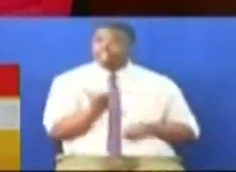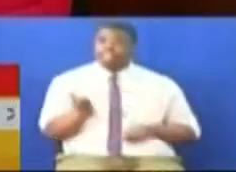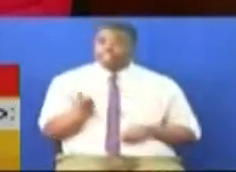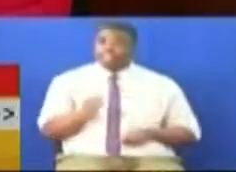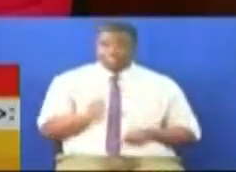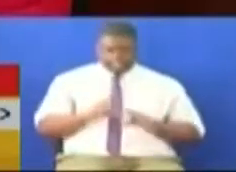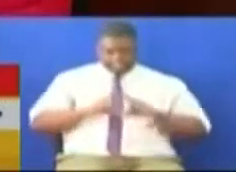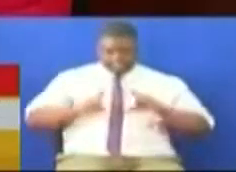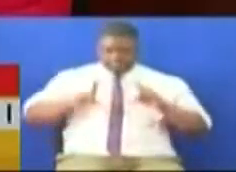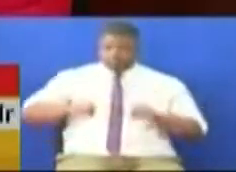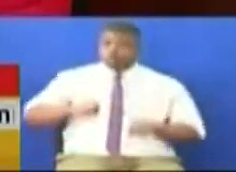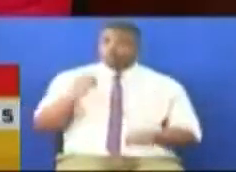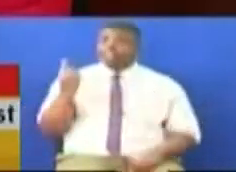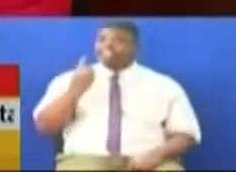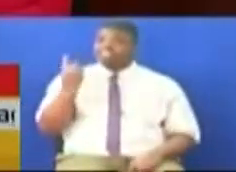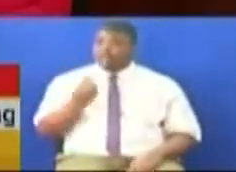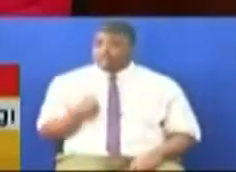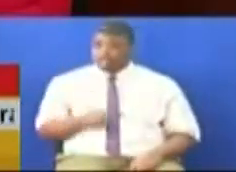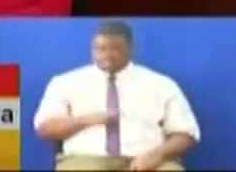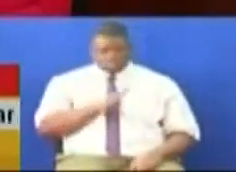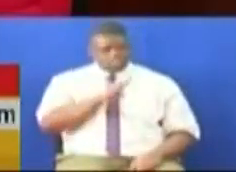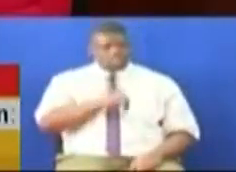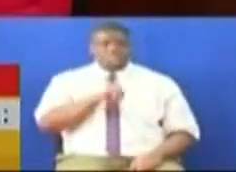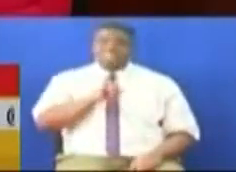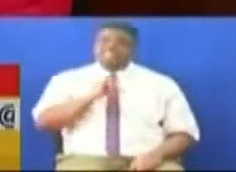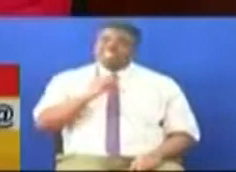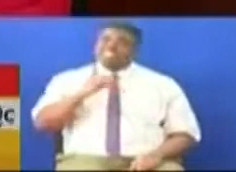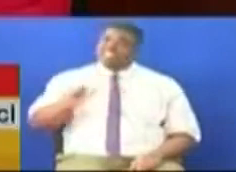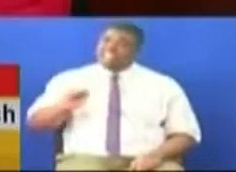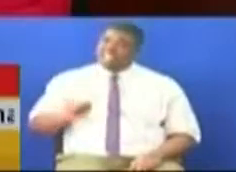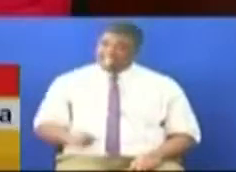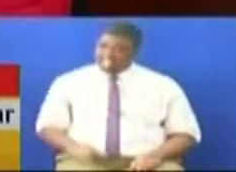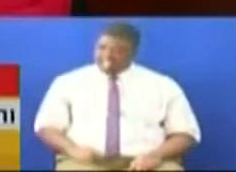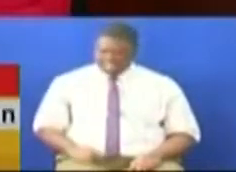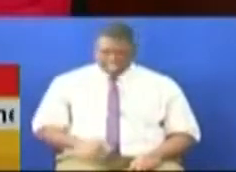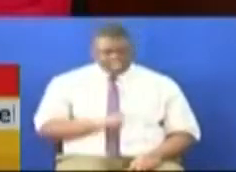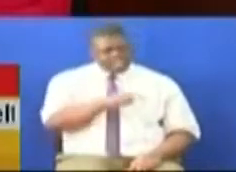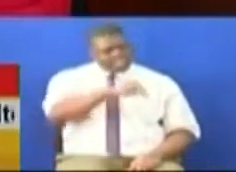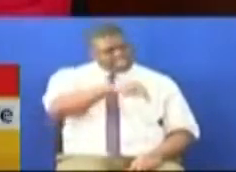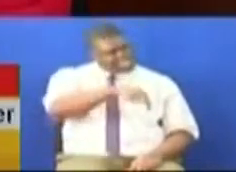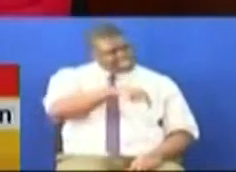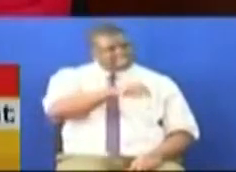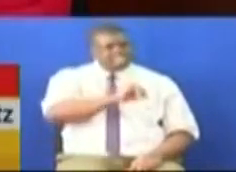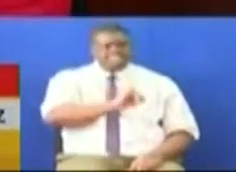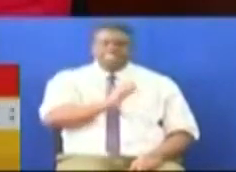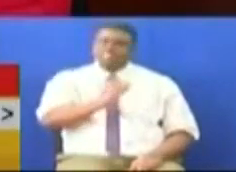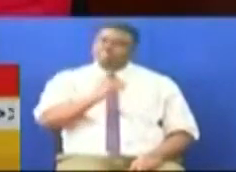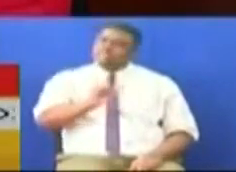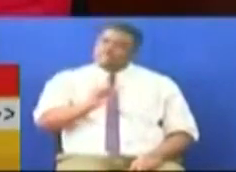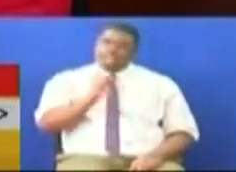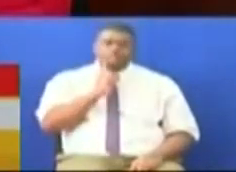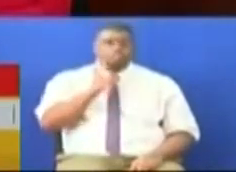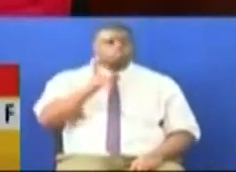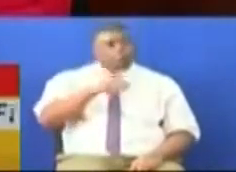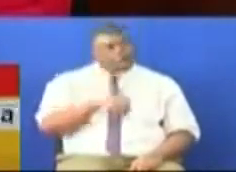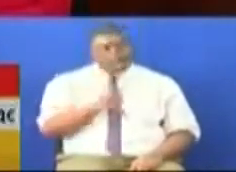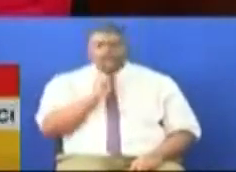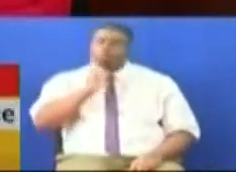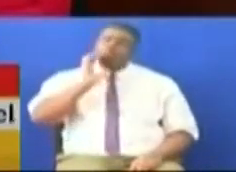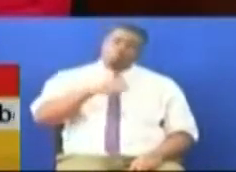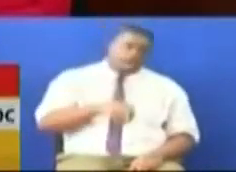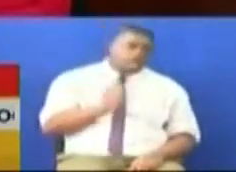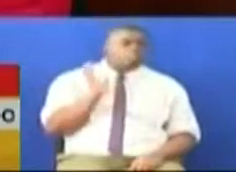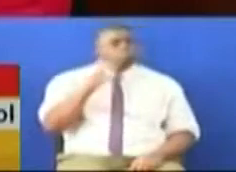Waliochangia hapa wote wameeleza NIDA mwaka hadi mwaka tunaongelea changamoto kwenye NIDA. Na mimi